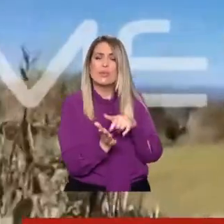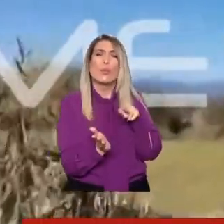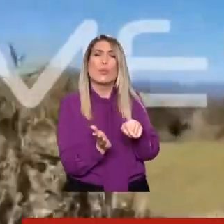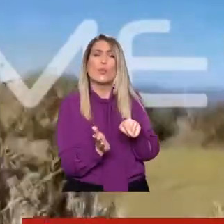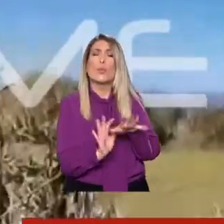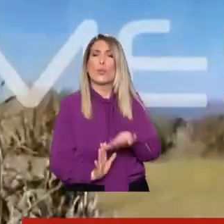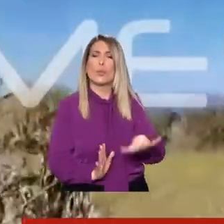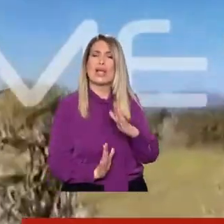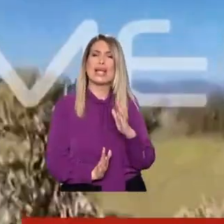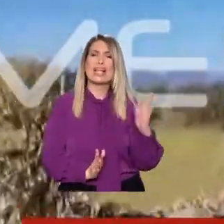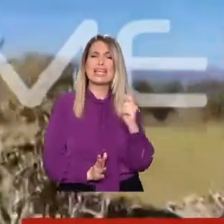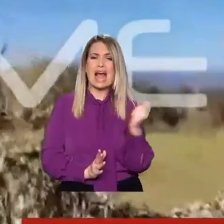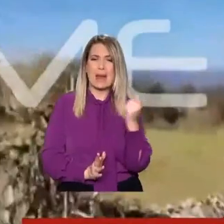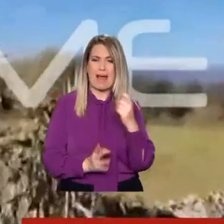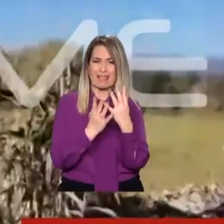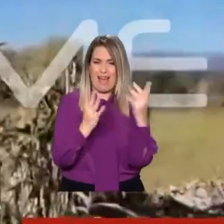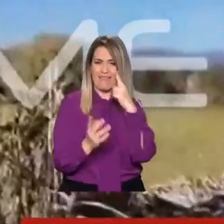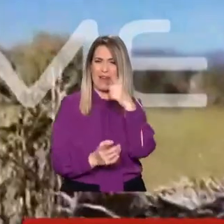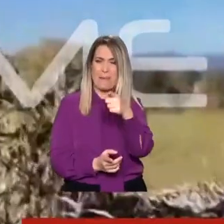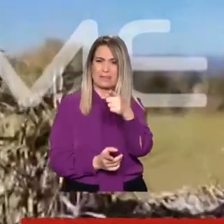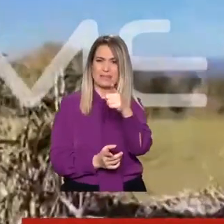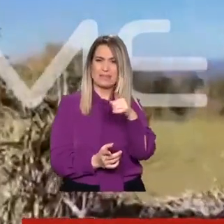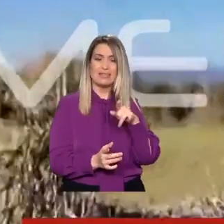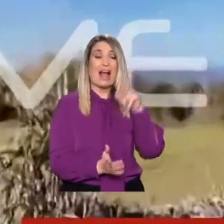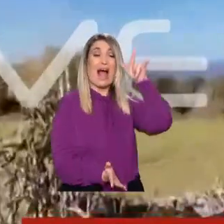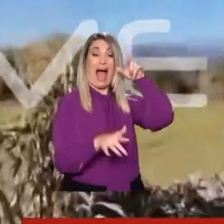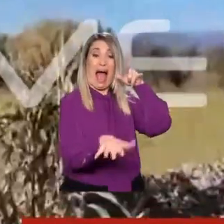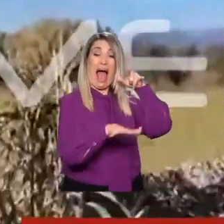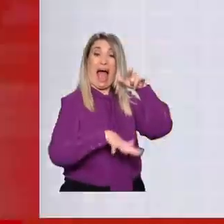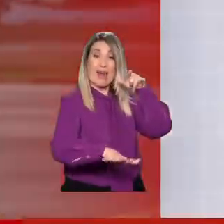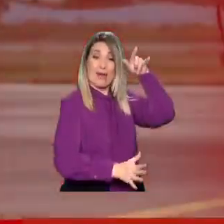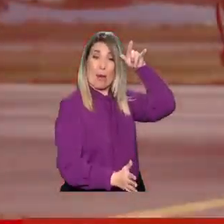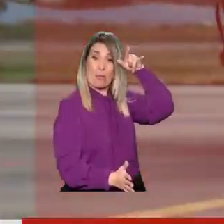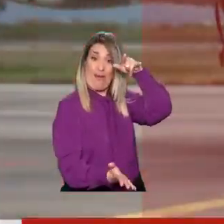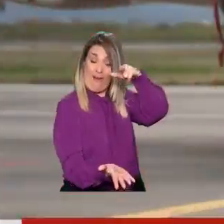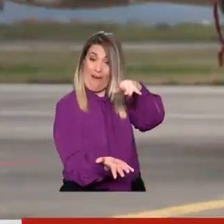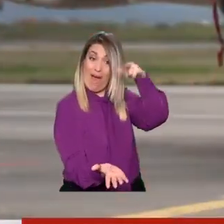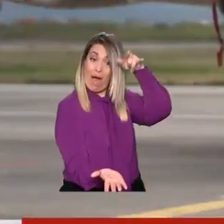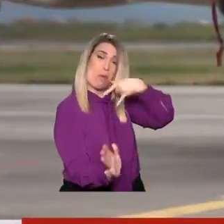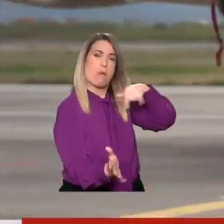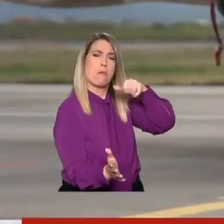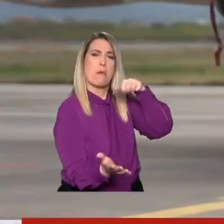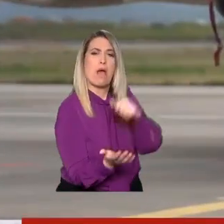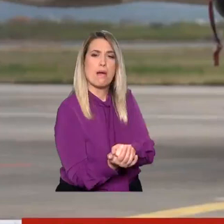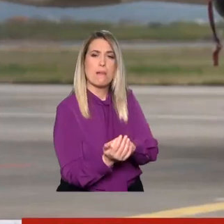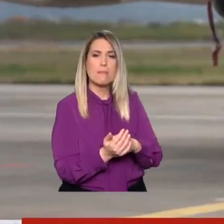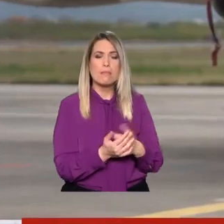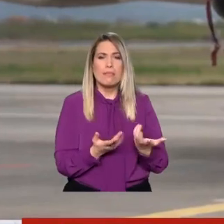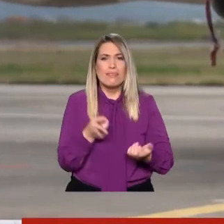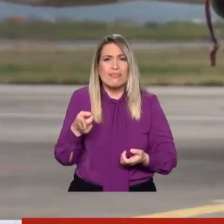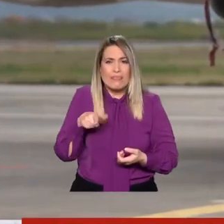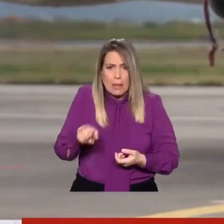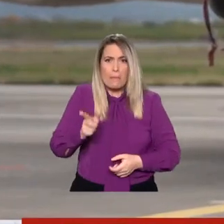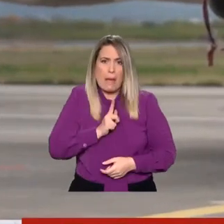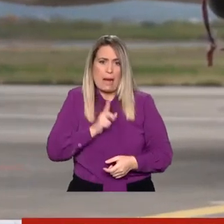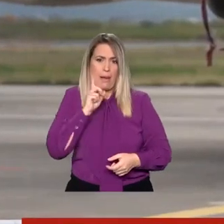Καλαμάτας, δίπλα σε φράχτη, την ώρα που προσέγγιζε το αεροδρόμιο της πόλης για να προσγειωθεί. Η σύζυγος του τον περίμενε μέσα στο αεροδρόμιο, ναι. Εμένα με πήρε